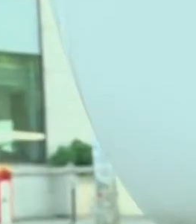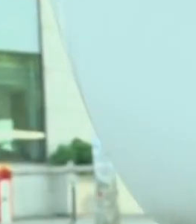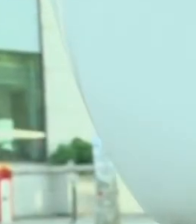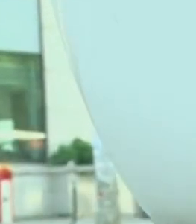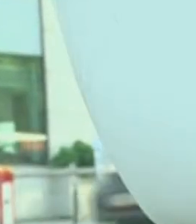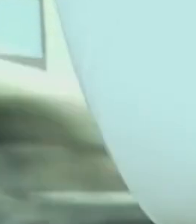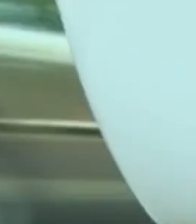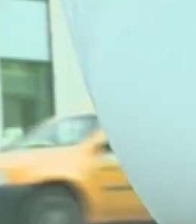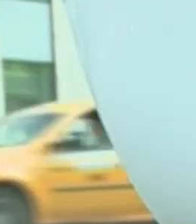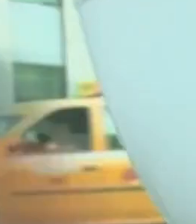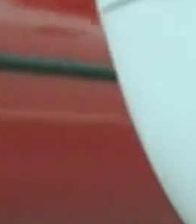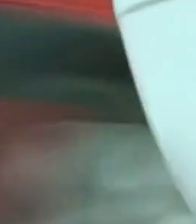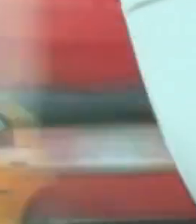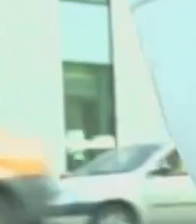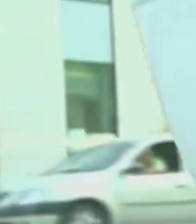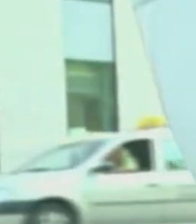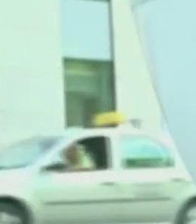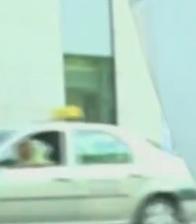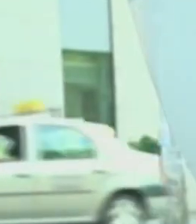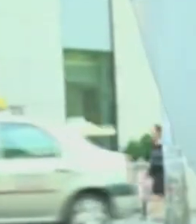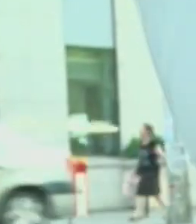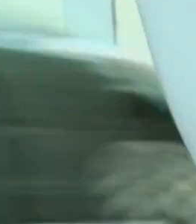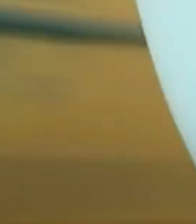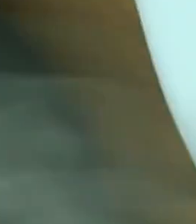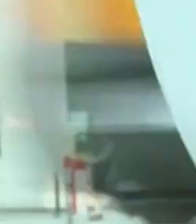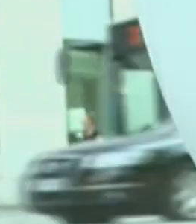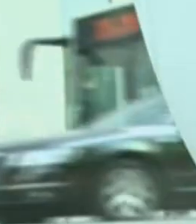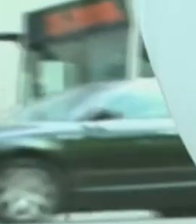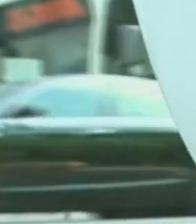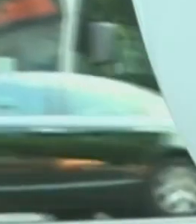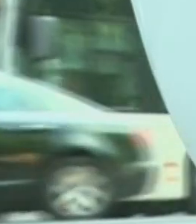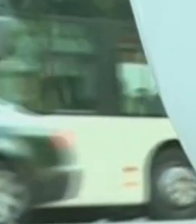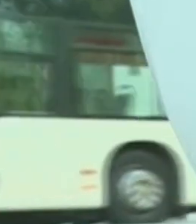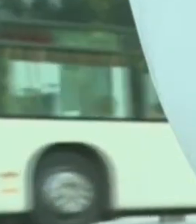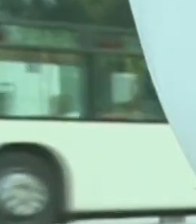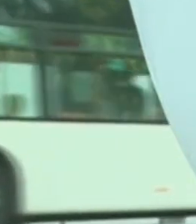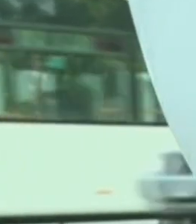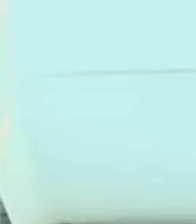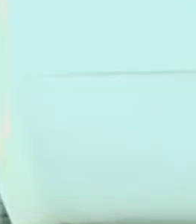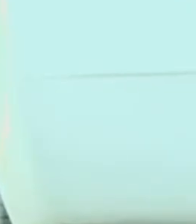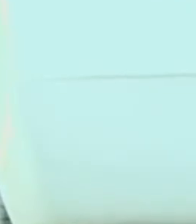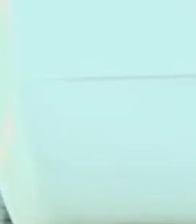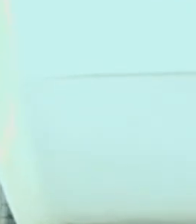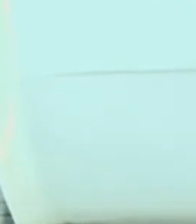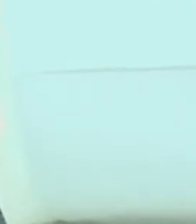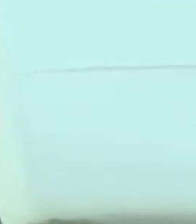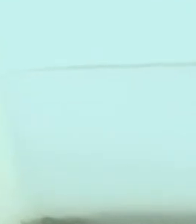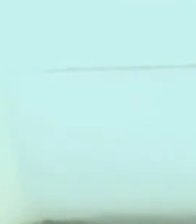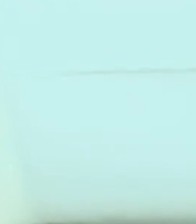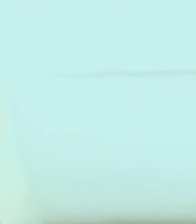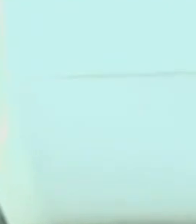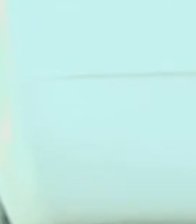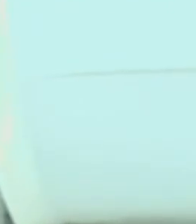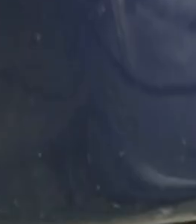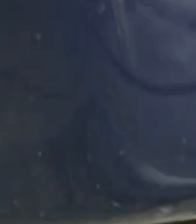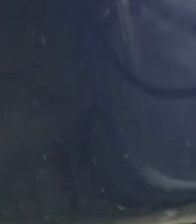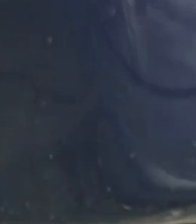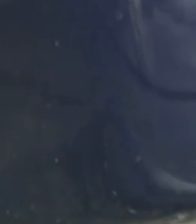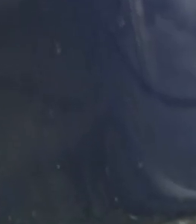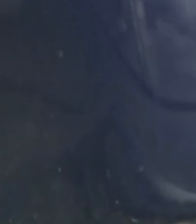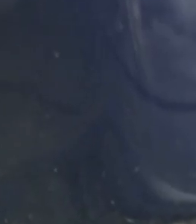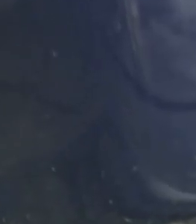reprezentant al Fundației EcoCivic, a fost în direct cu noi cu o serie de detalii și explicații legate de indicele calității aerului în timp real.